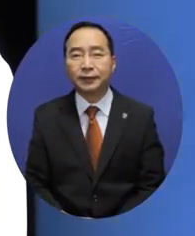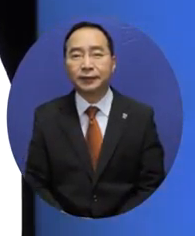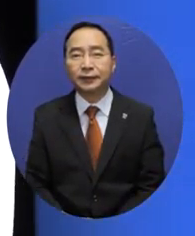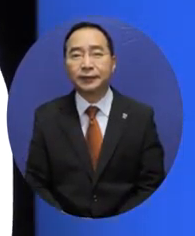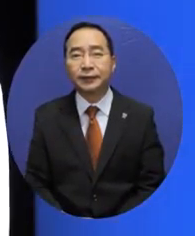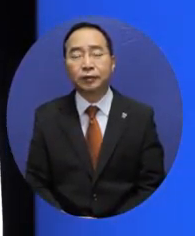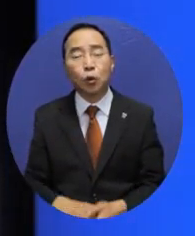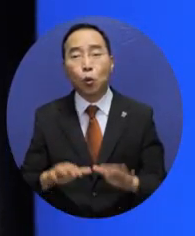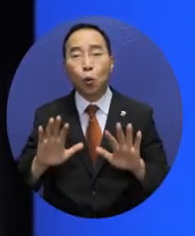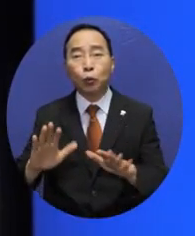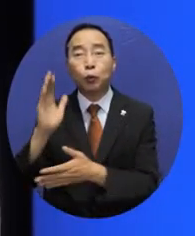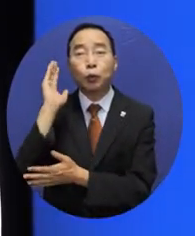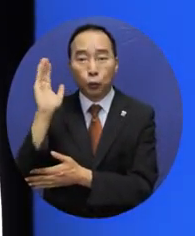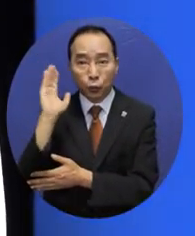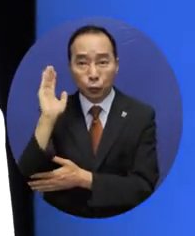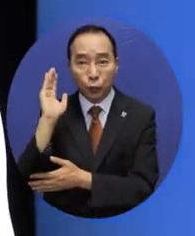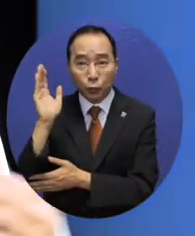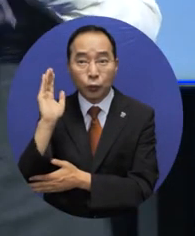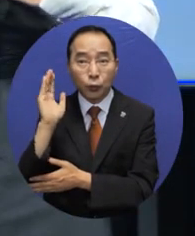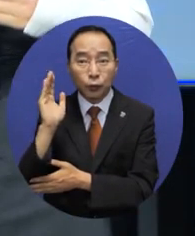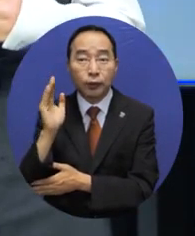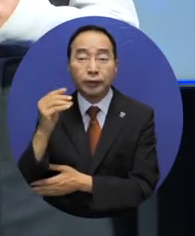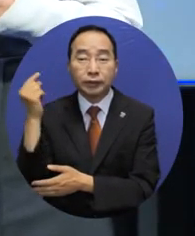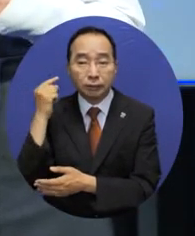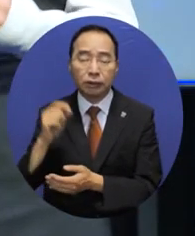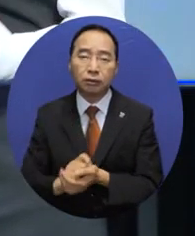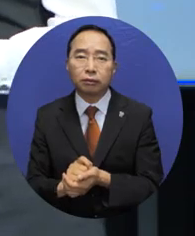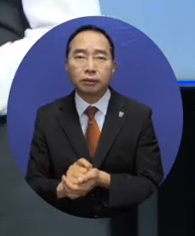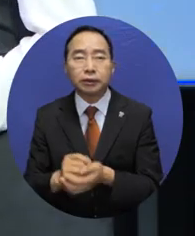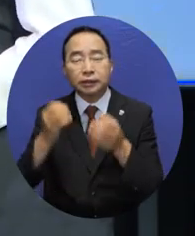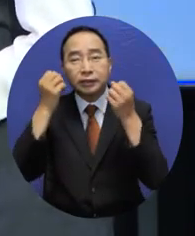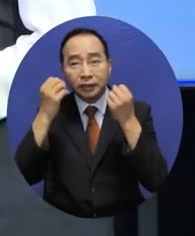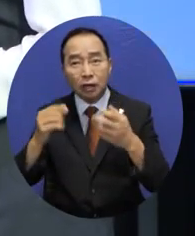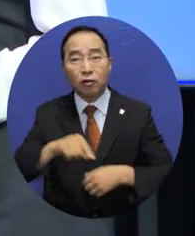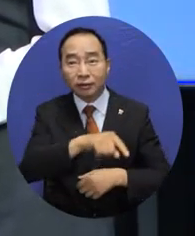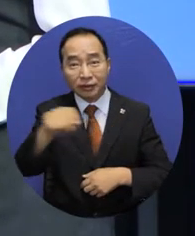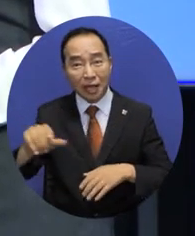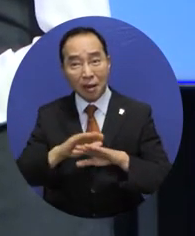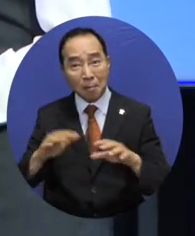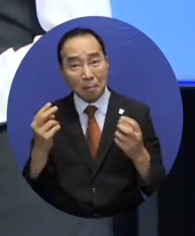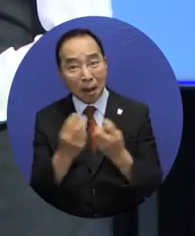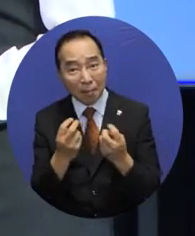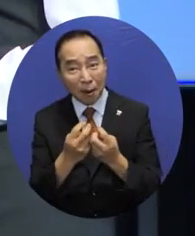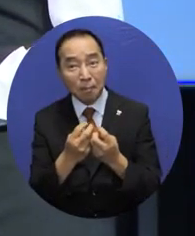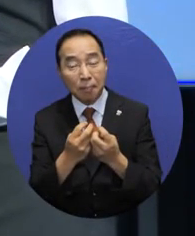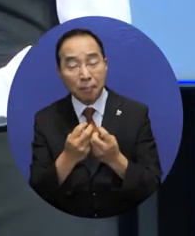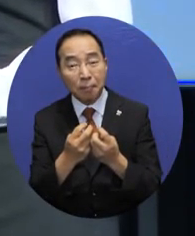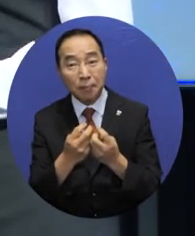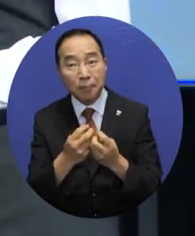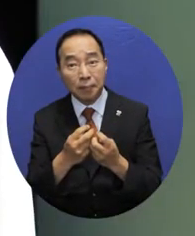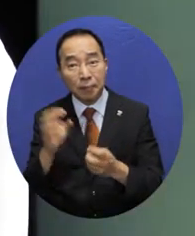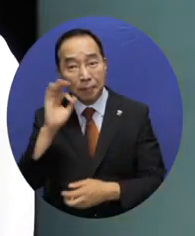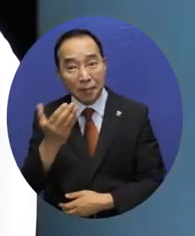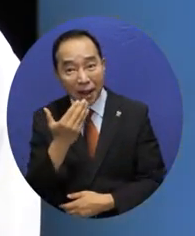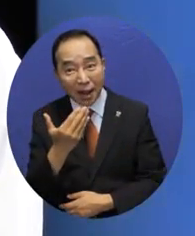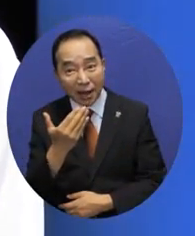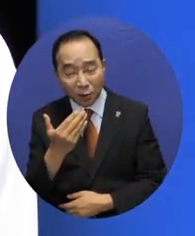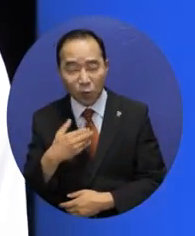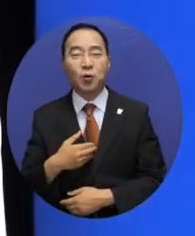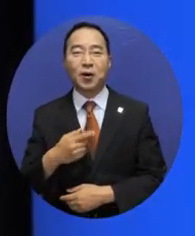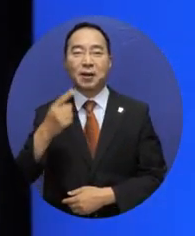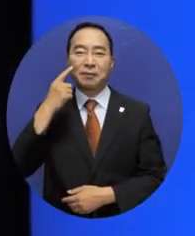그러면 오늘 강의를 들으면서 그 새로운 대안을 좀 찾아볼 수 있을까요? 네, 한번 찾아보죠. 네, 그럼